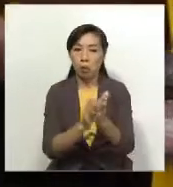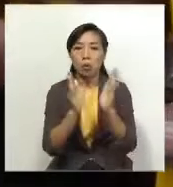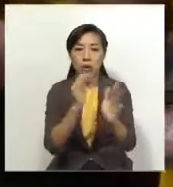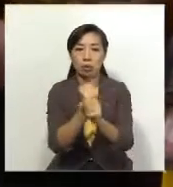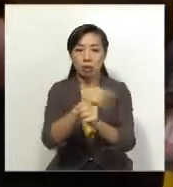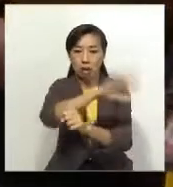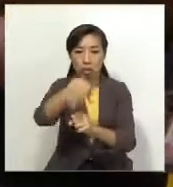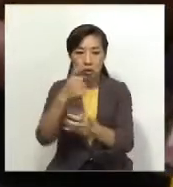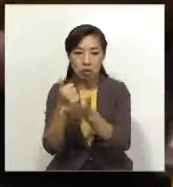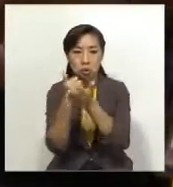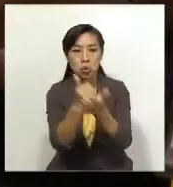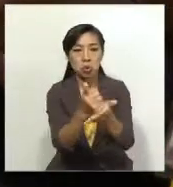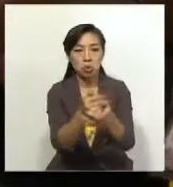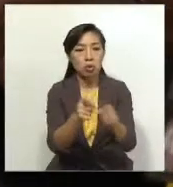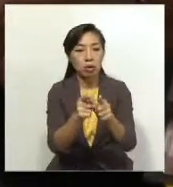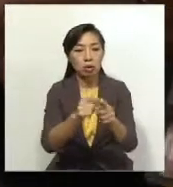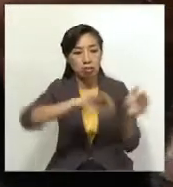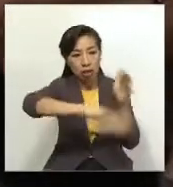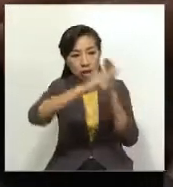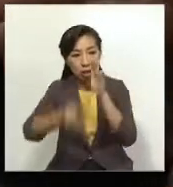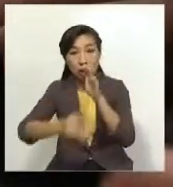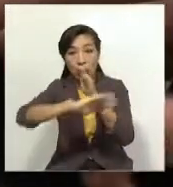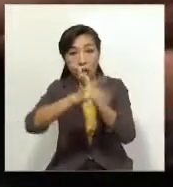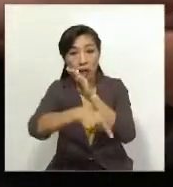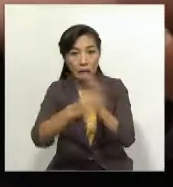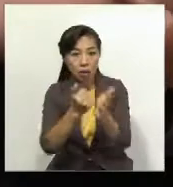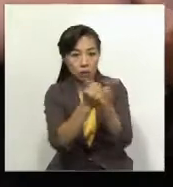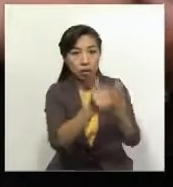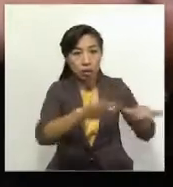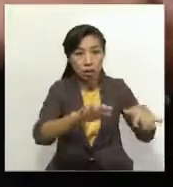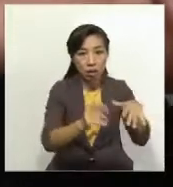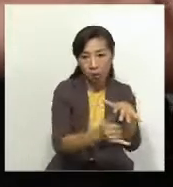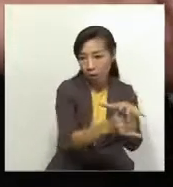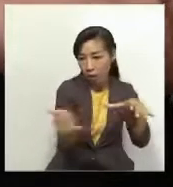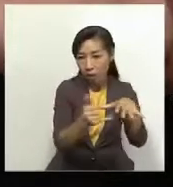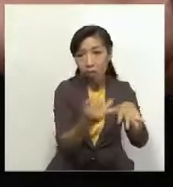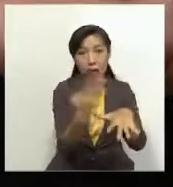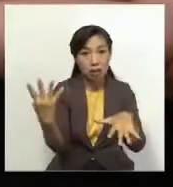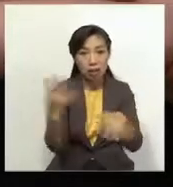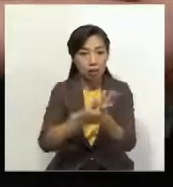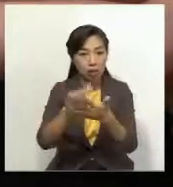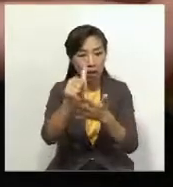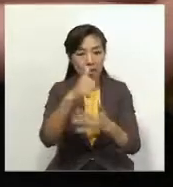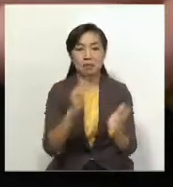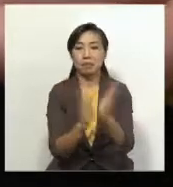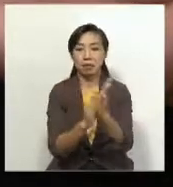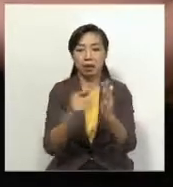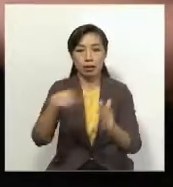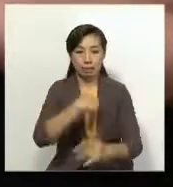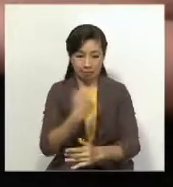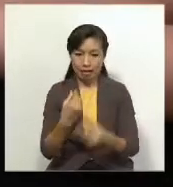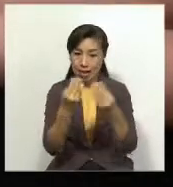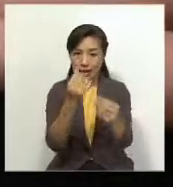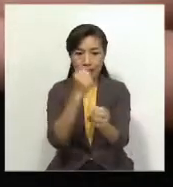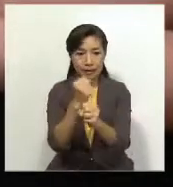จ้าหน้าที่ในการให้ความช่วยเหลือผู้ที่ติดอยู่ในถ้ำหลวงขุนน้ำนางนอนออกมาด้วยความเรียบร้อยและให้กำลังใจทำภารกิ